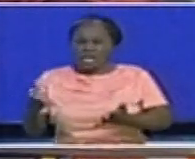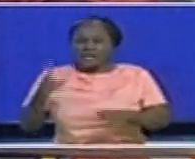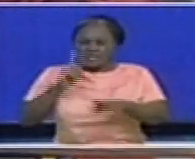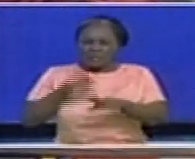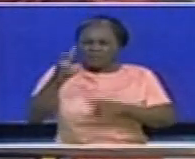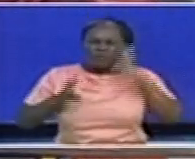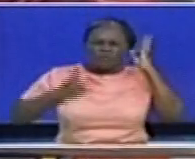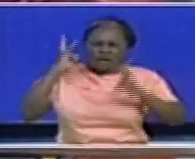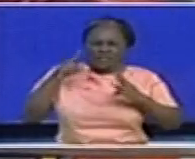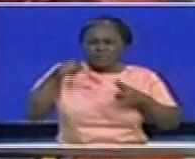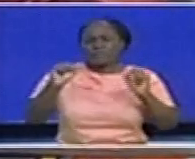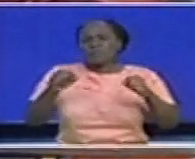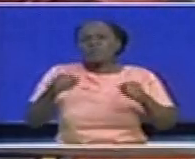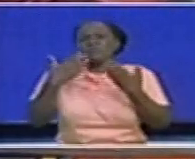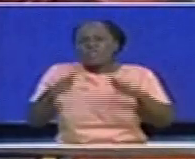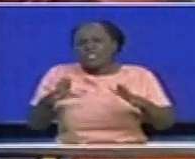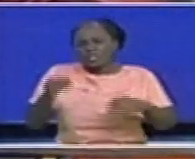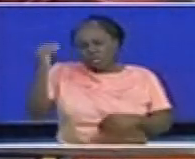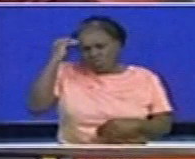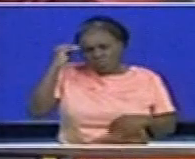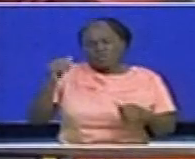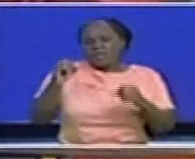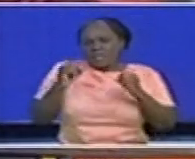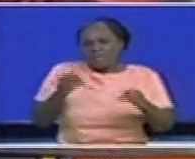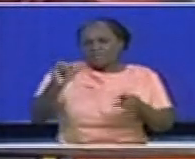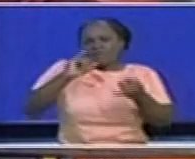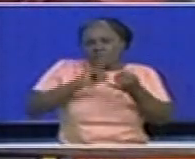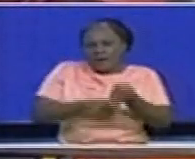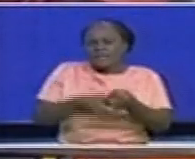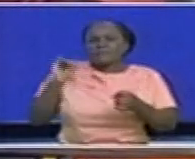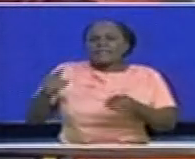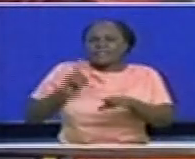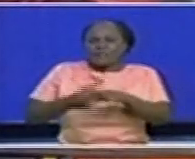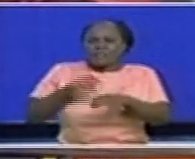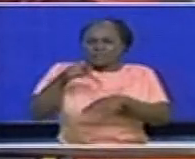wanaohofia kuwa huenda wasimalize masomo yao iwapo wataozwa pindi